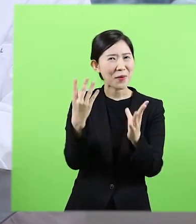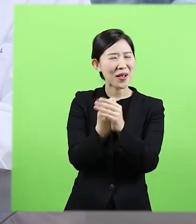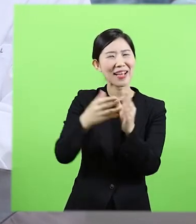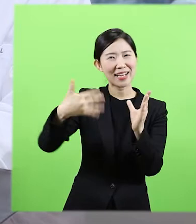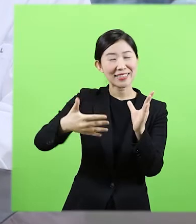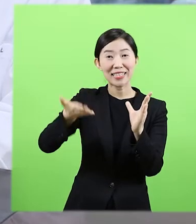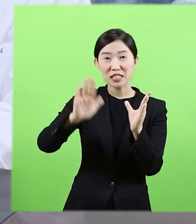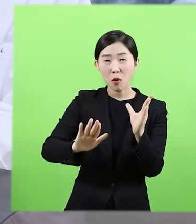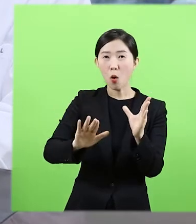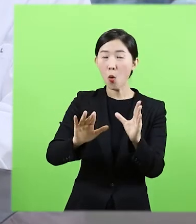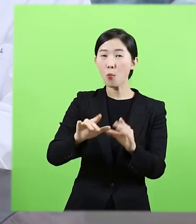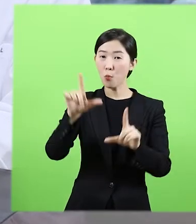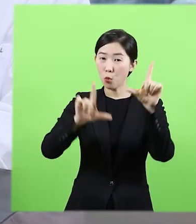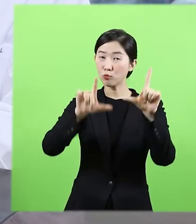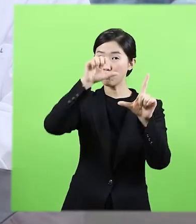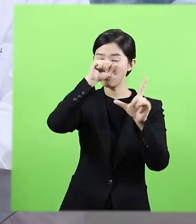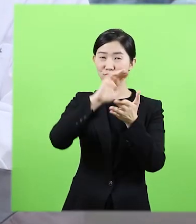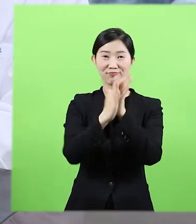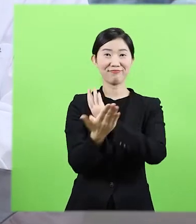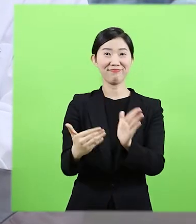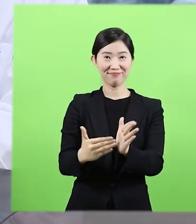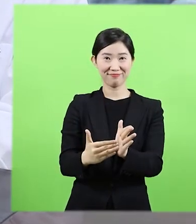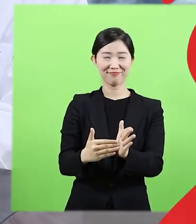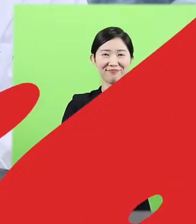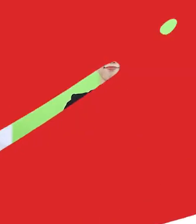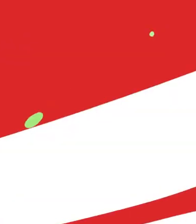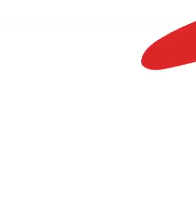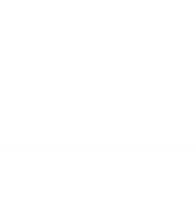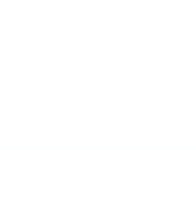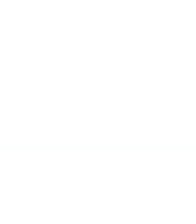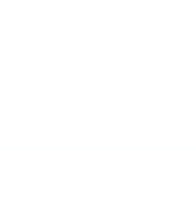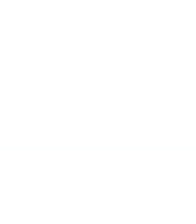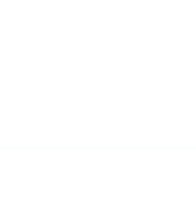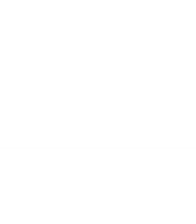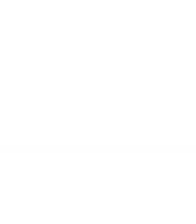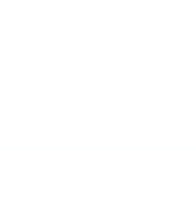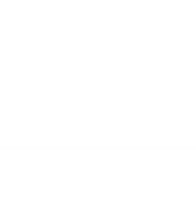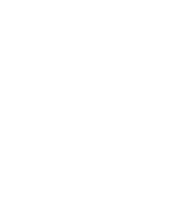완벽하지는 않지만 그래도 많이 좋아진 것을 볼 수 있습니다.